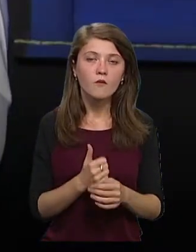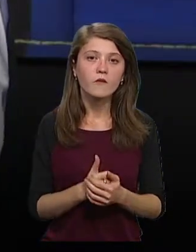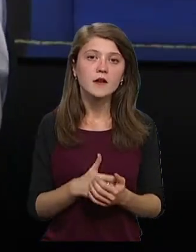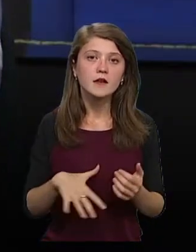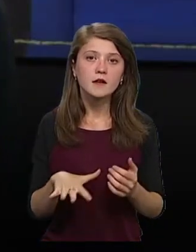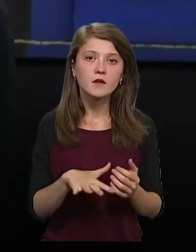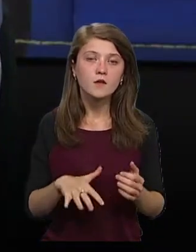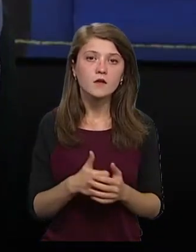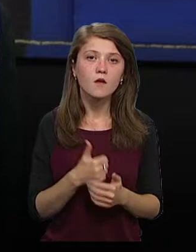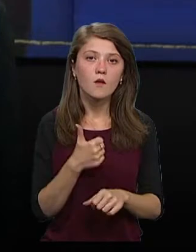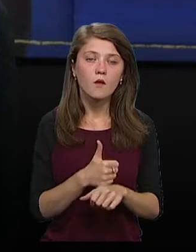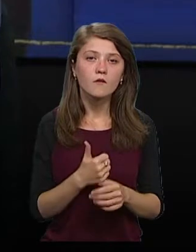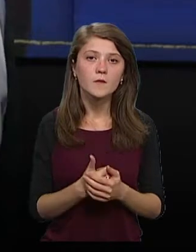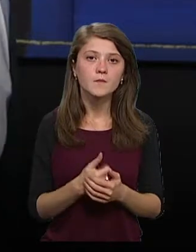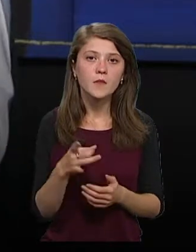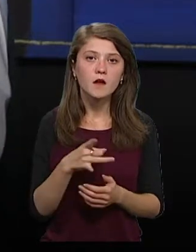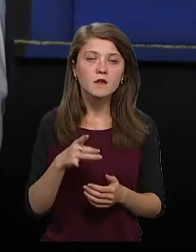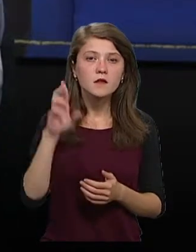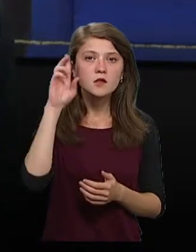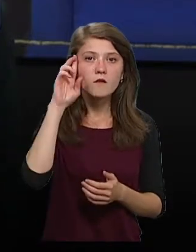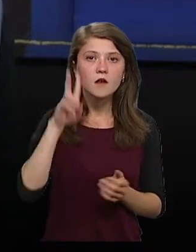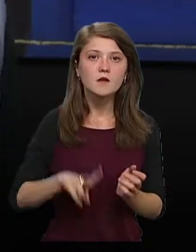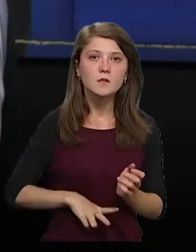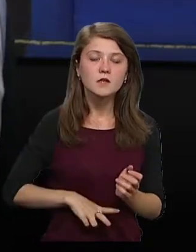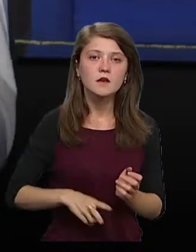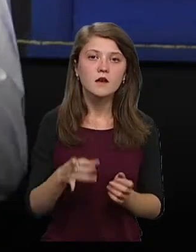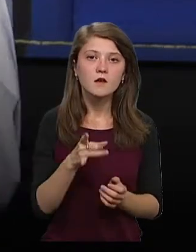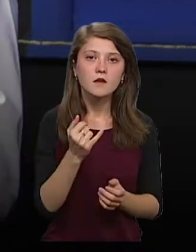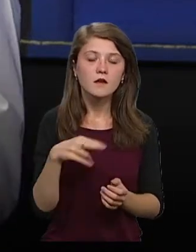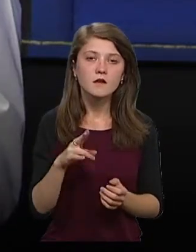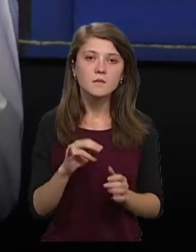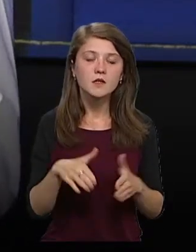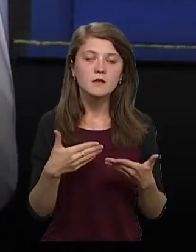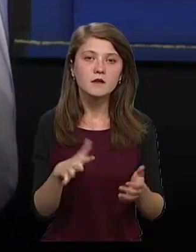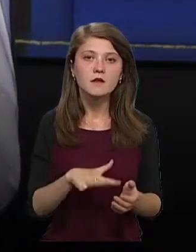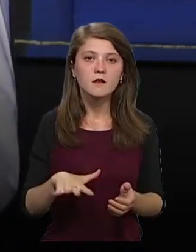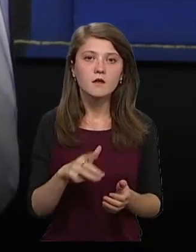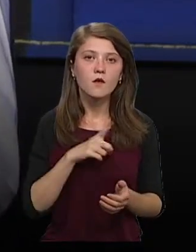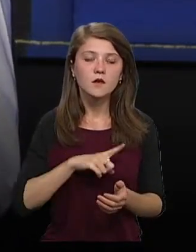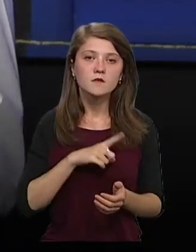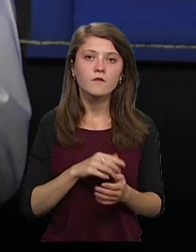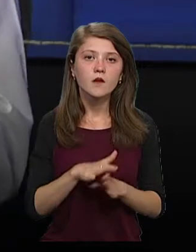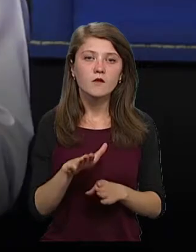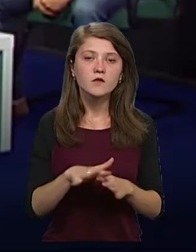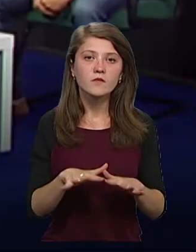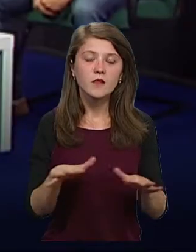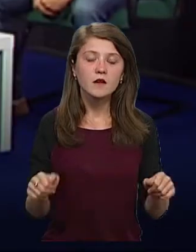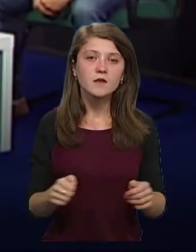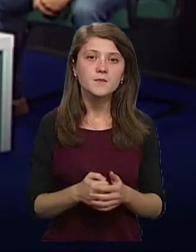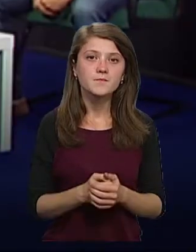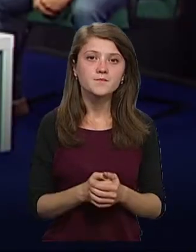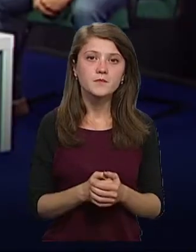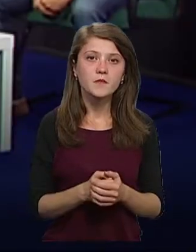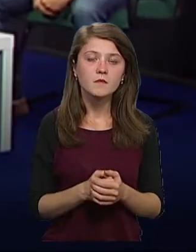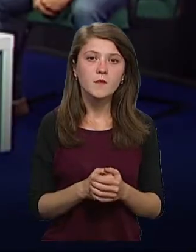громад, голови районних державних адміністрацій, районних рад, представників територіальних органів виконавчої влади. Тобто